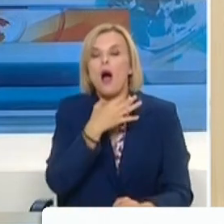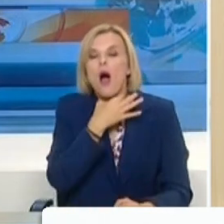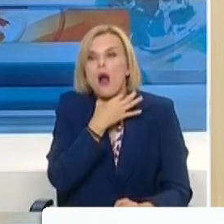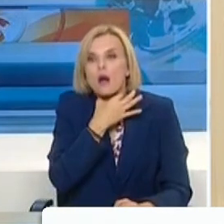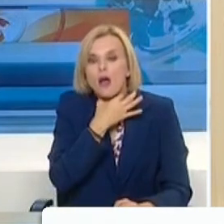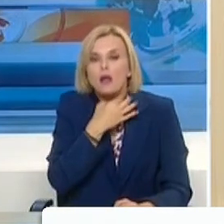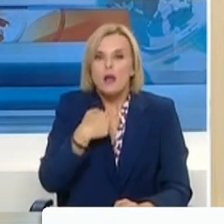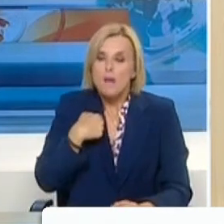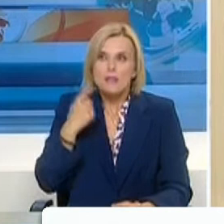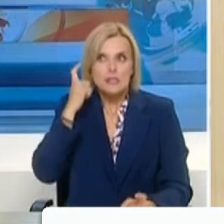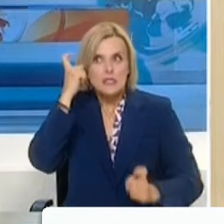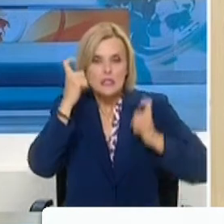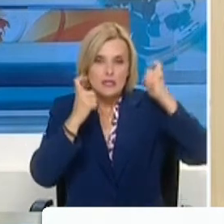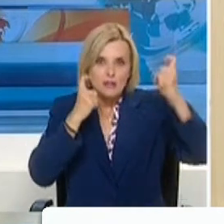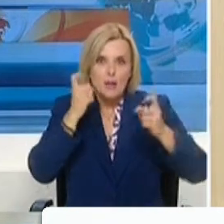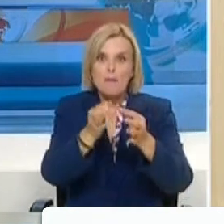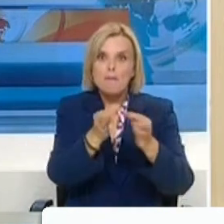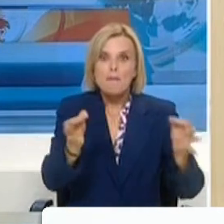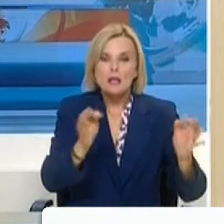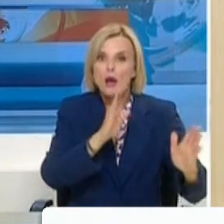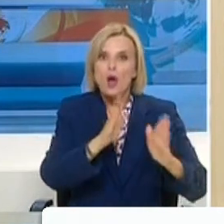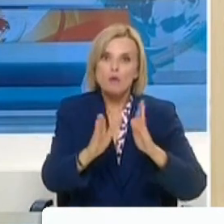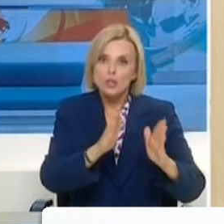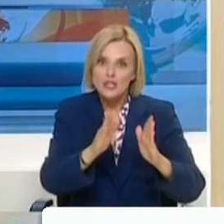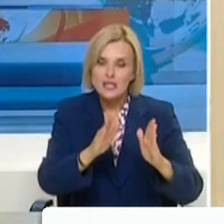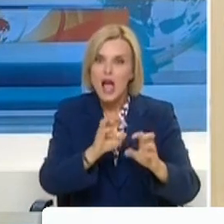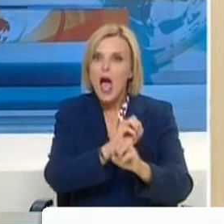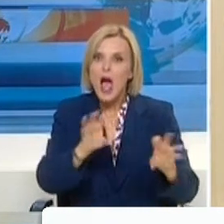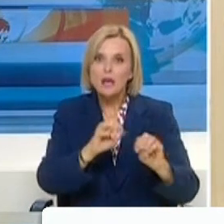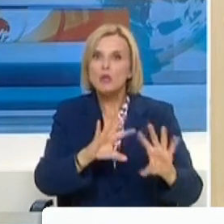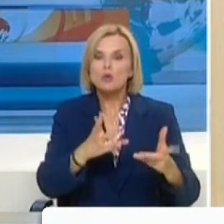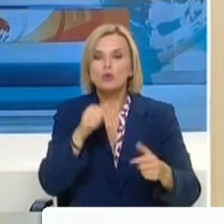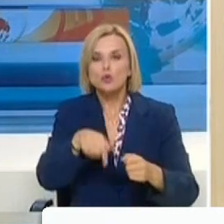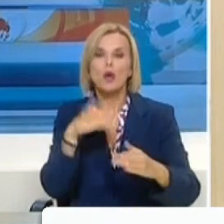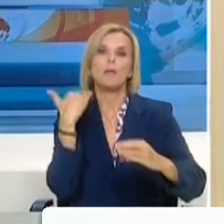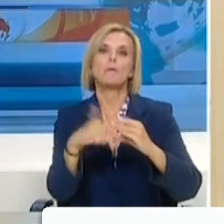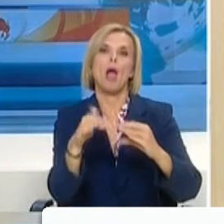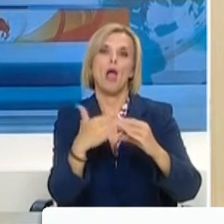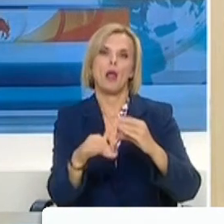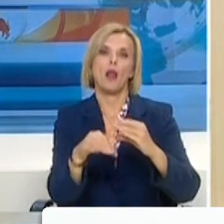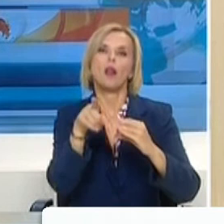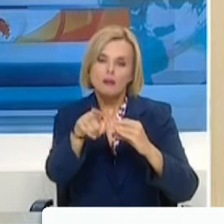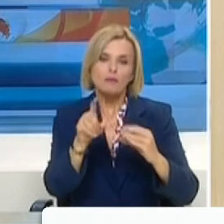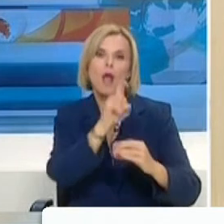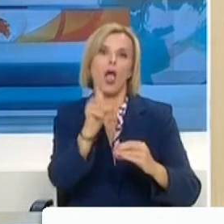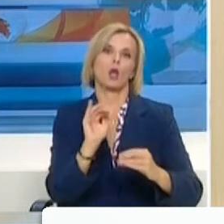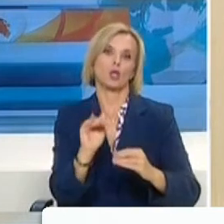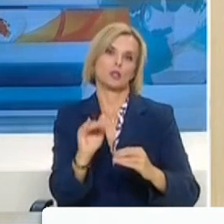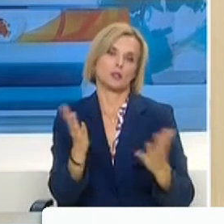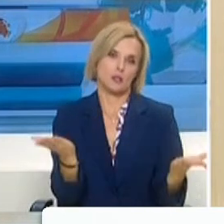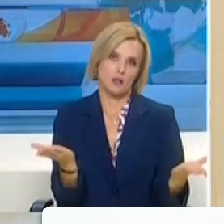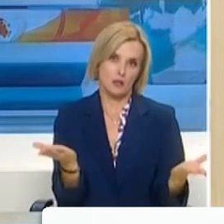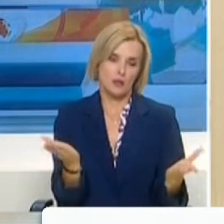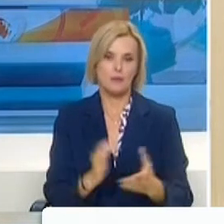αναγκών αναγκαστήκαμε να λάβουμε μέτρα προστασίας και η ενημέρωση αυτή συνεχίζεται κανονικά, όπως όλοι βλέπουμε,